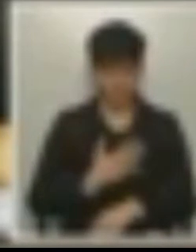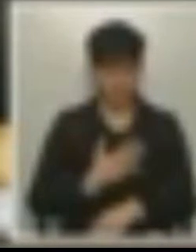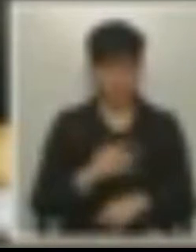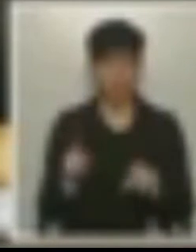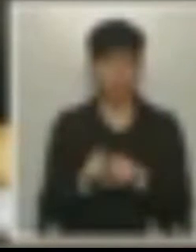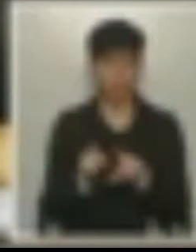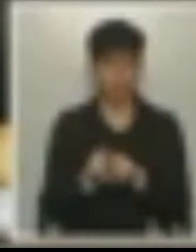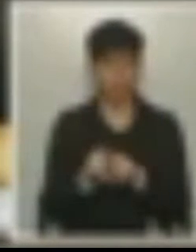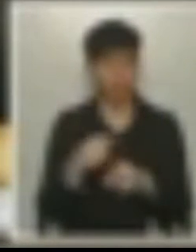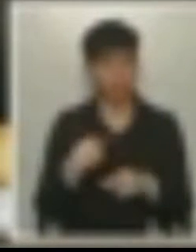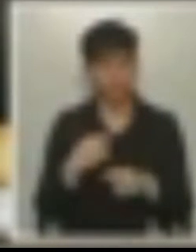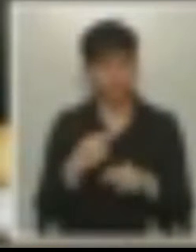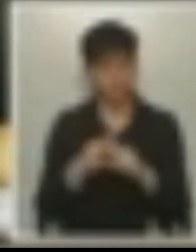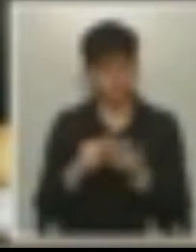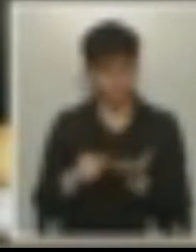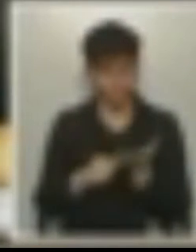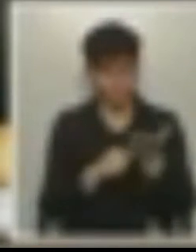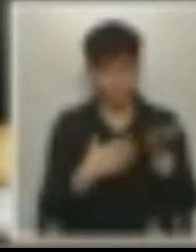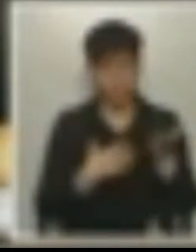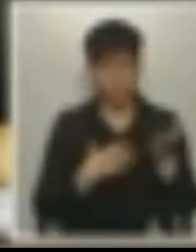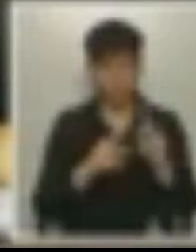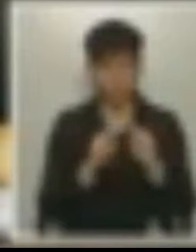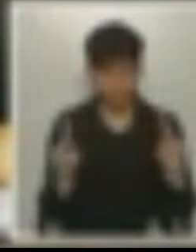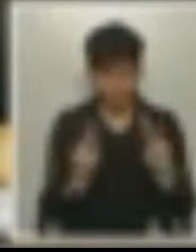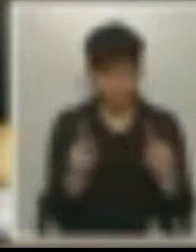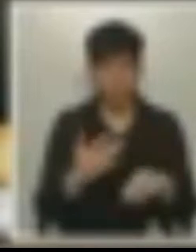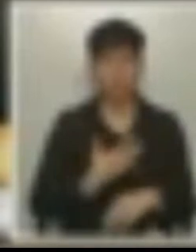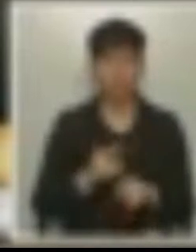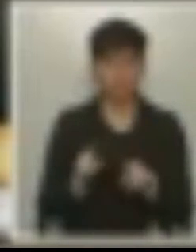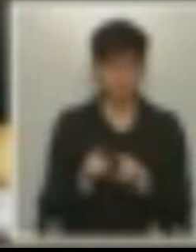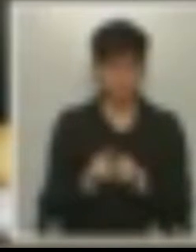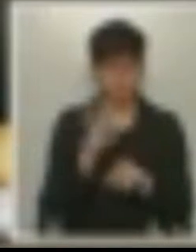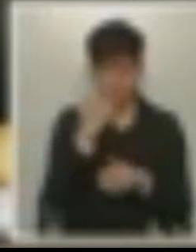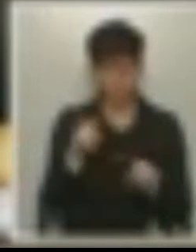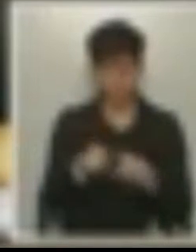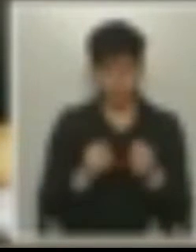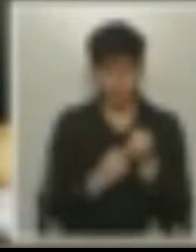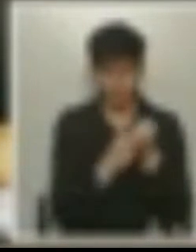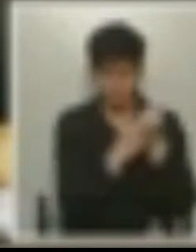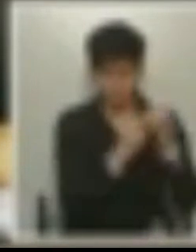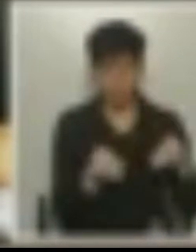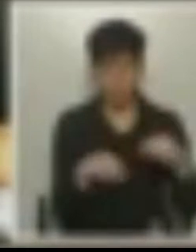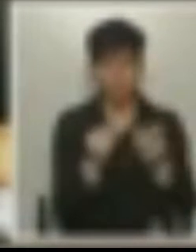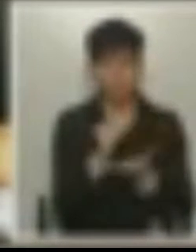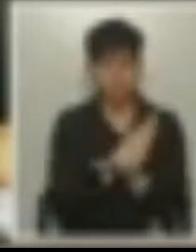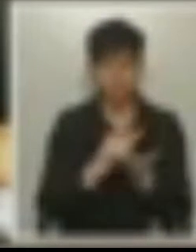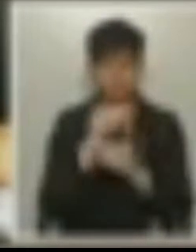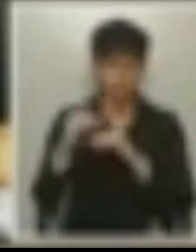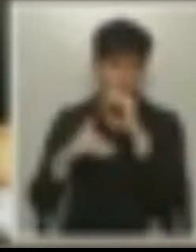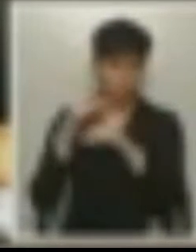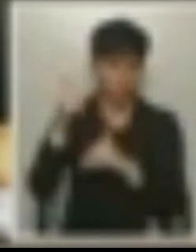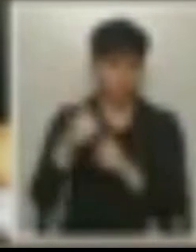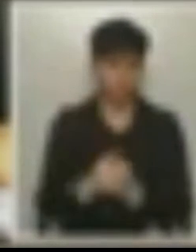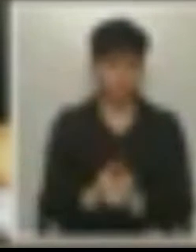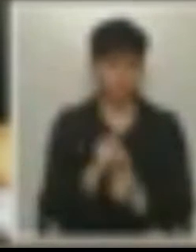งค์ความจำนงเลยว่าผมอยากจะเข้าไปอยู่ในกรรมการสภาสถาบันพระปกเกล้าเพื่อจะได้ไปผลักไปดันกันก็ต้องขอขอบคุณนะครับท่านประ